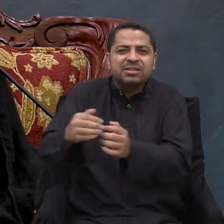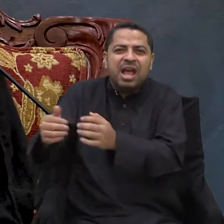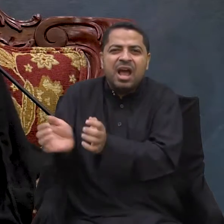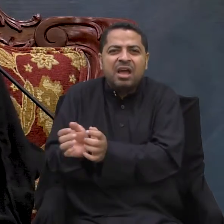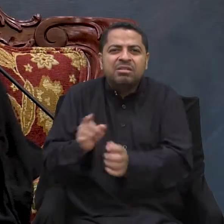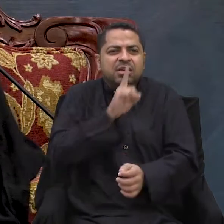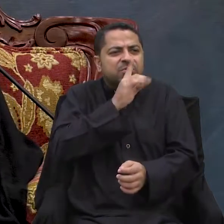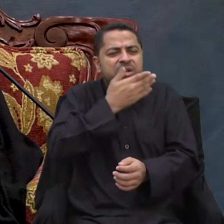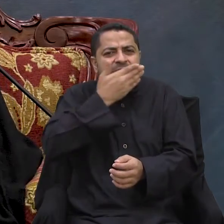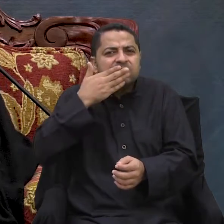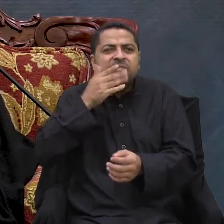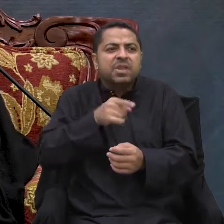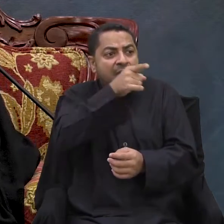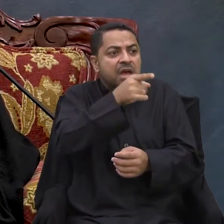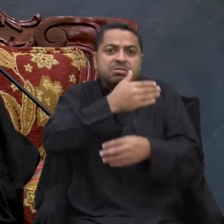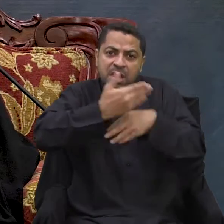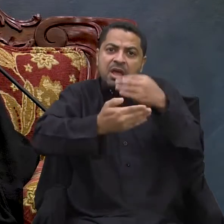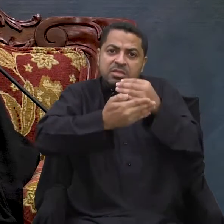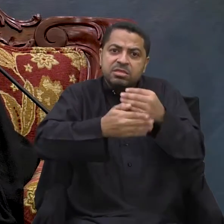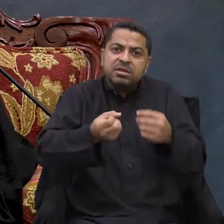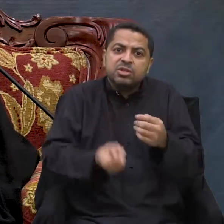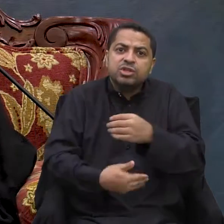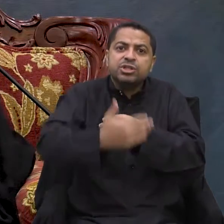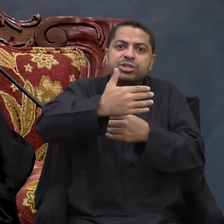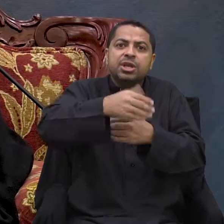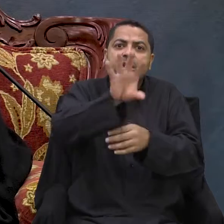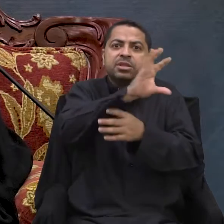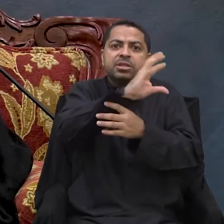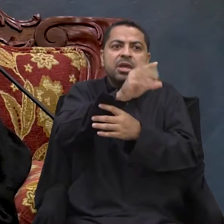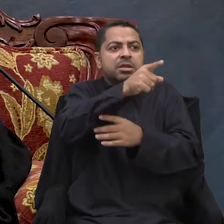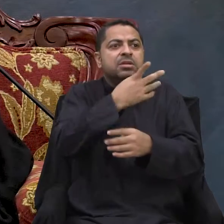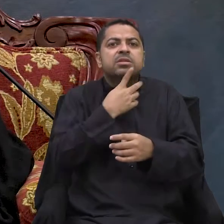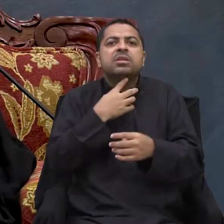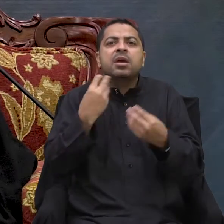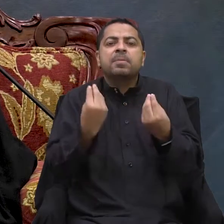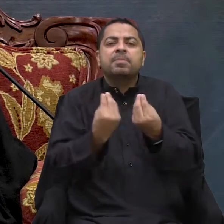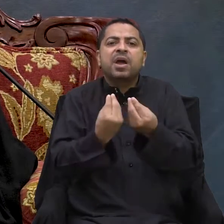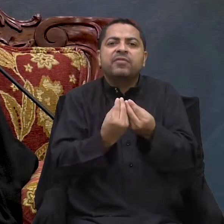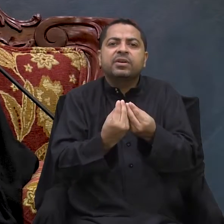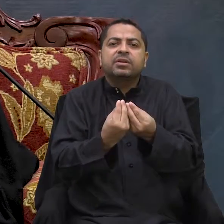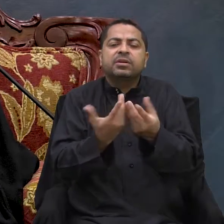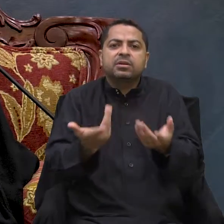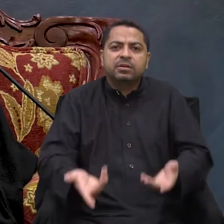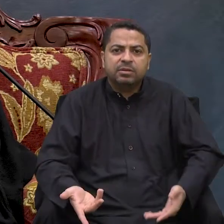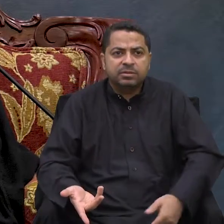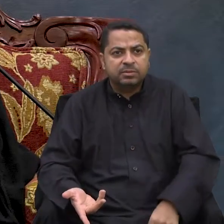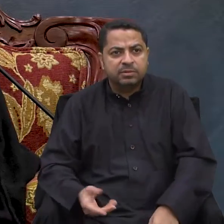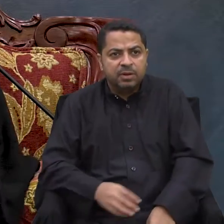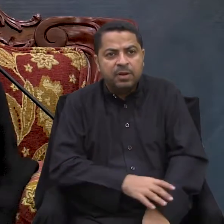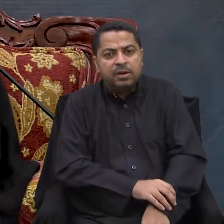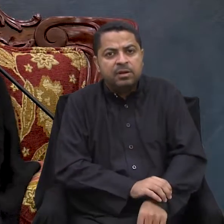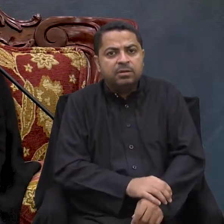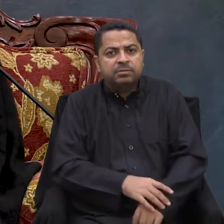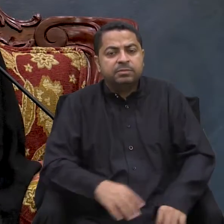تفضل أن تأسس فضائية بالمقاييس التي تراها مناسبة،